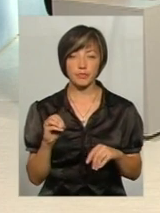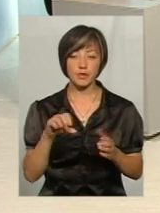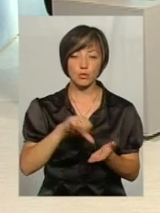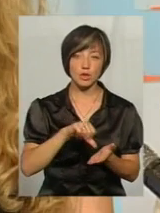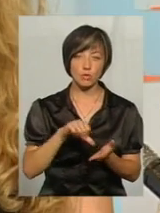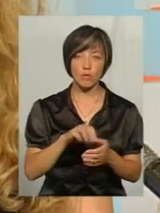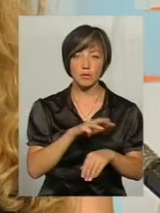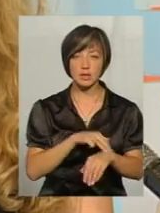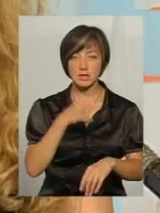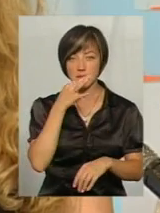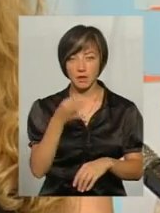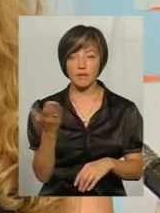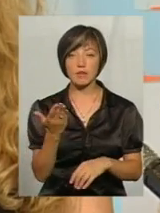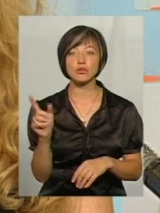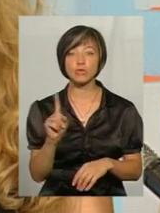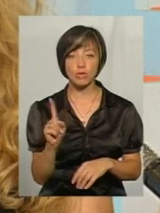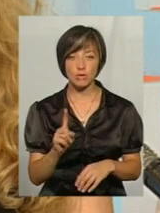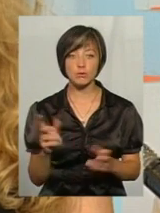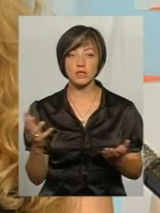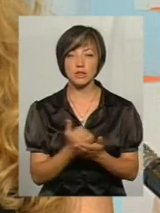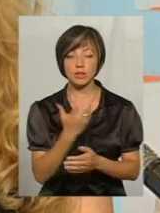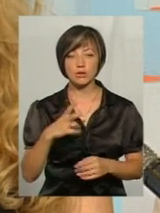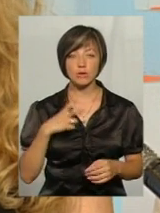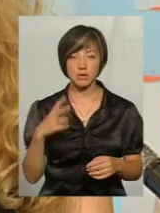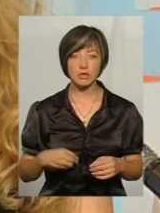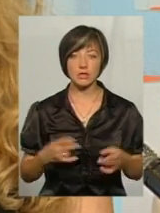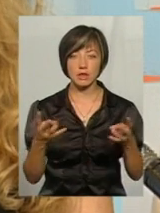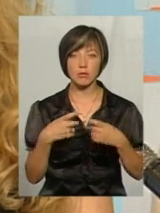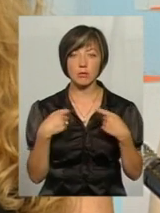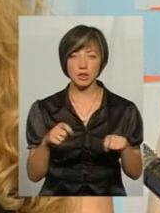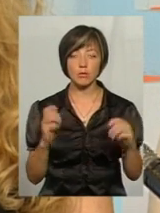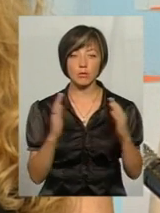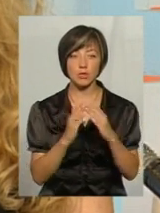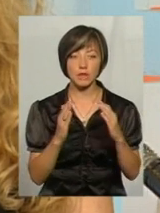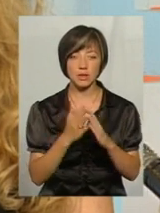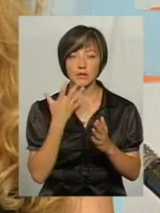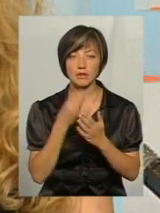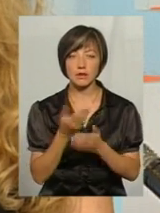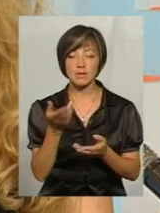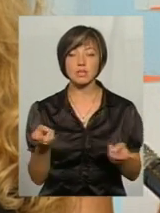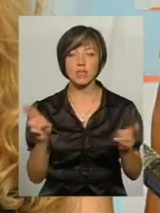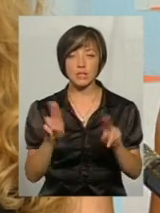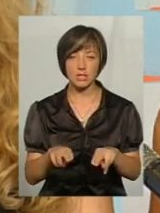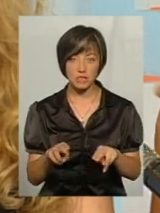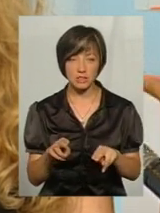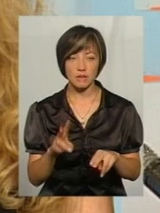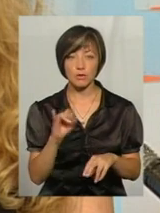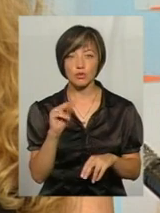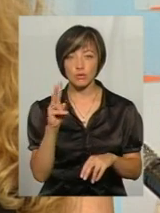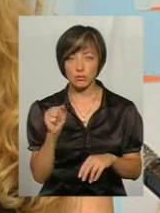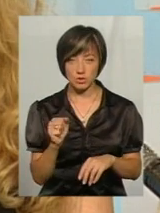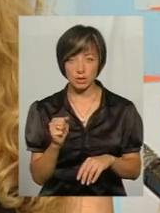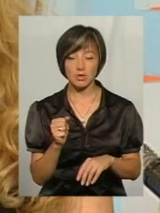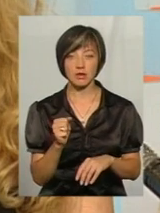дільничий тоді сказав в селі: ви що, щоб розшукали вашу дочку, вам прийдеться продати будинок свій, і ви залишитесь там з внучкою цією, з хворим